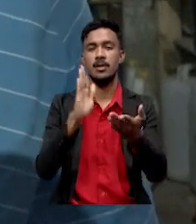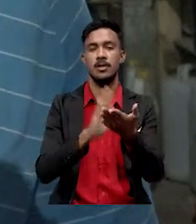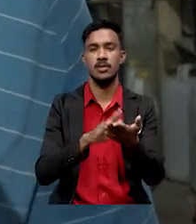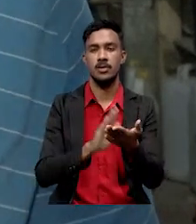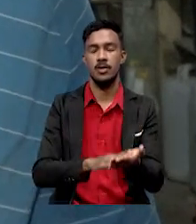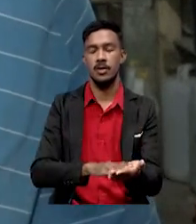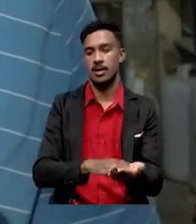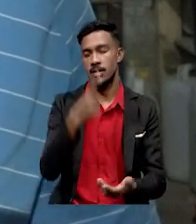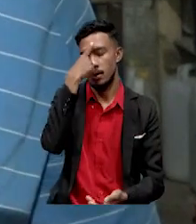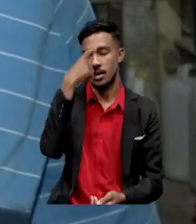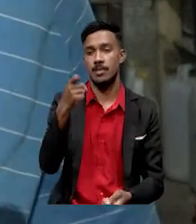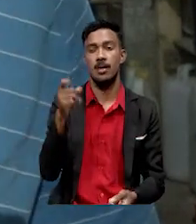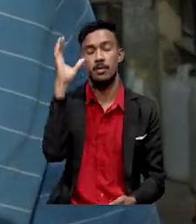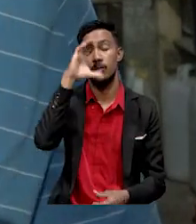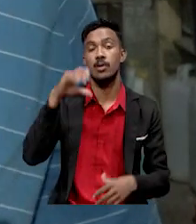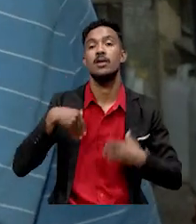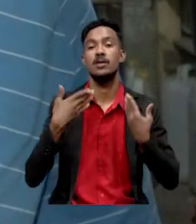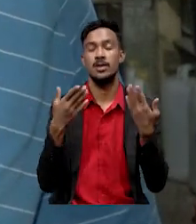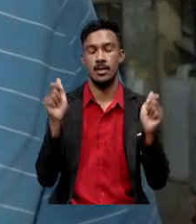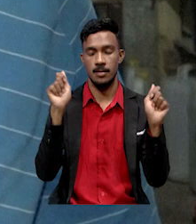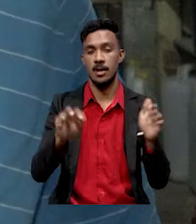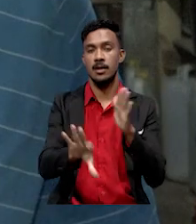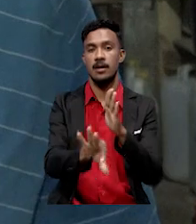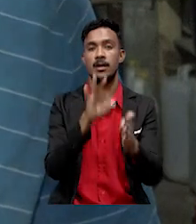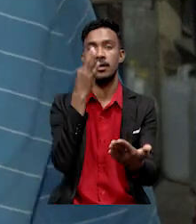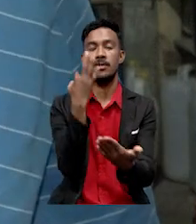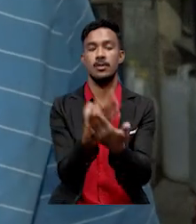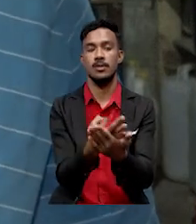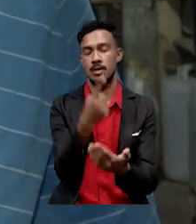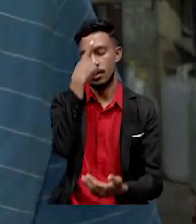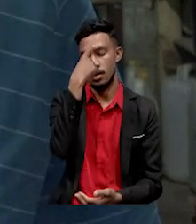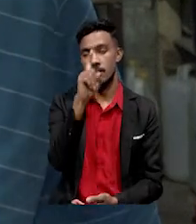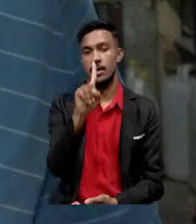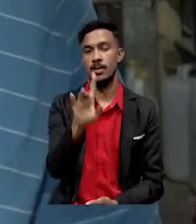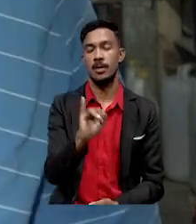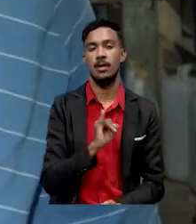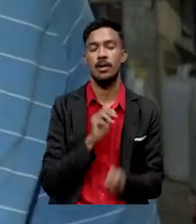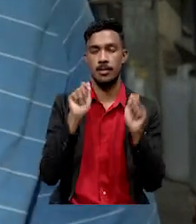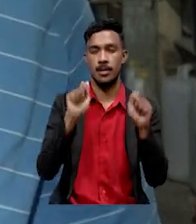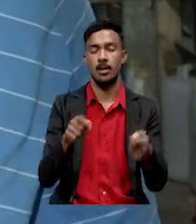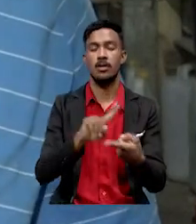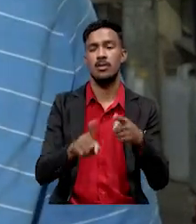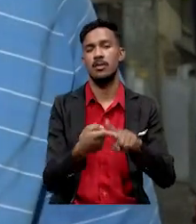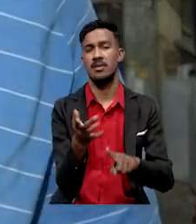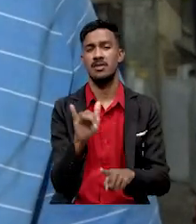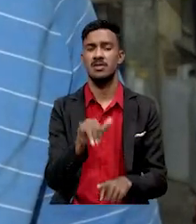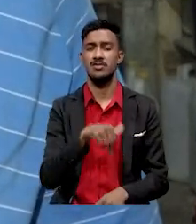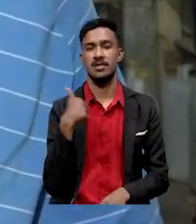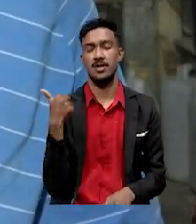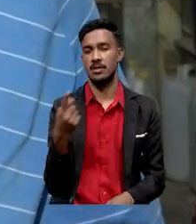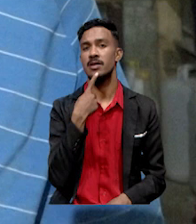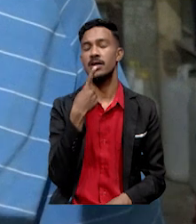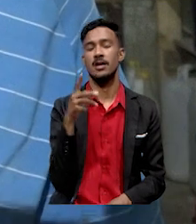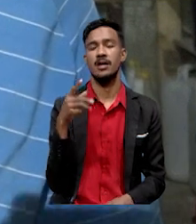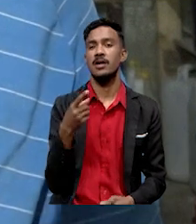aku kok mius insan aku para bela hitang osen, tama idan emang kah aku bela kolega balu, ya dia kli itu